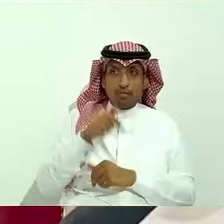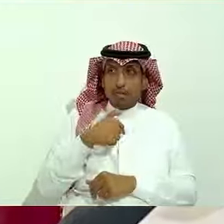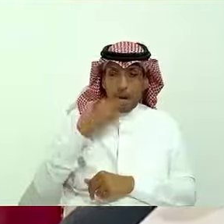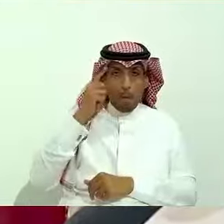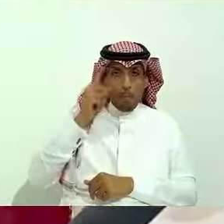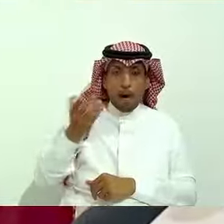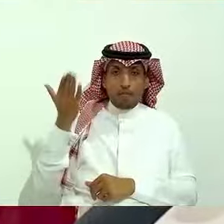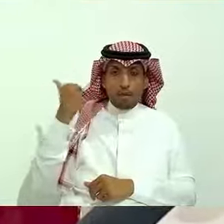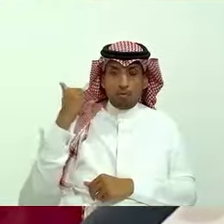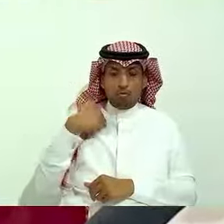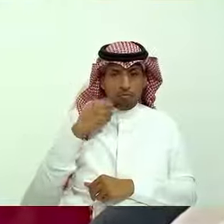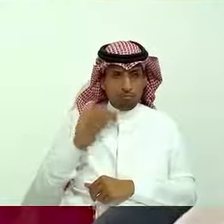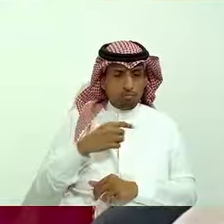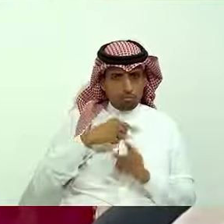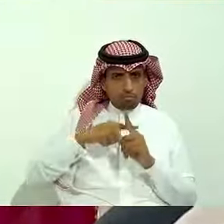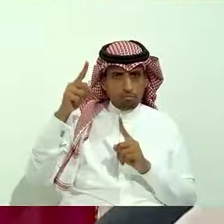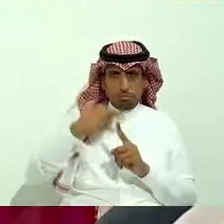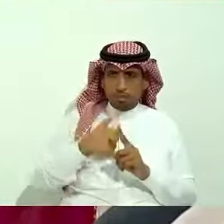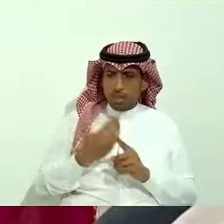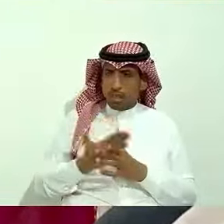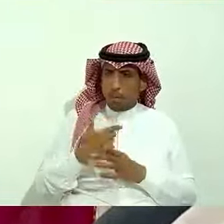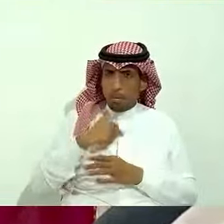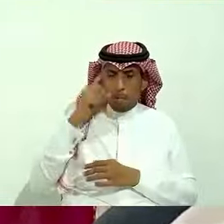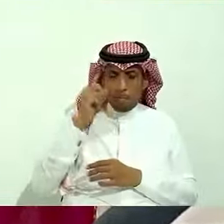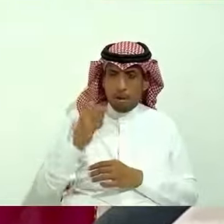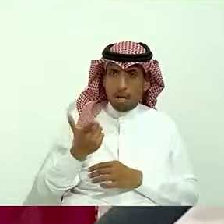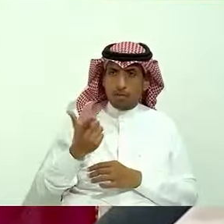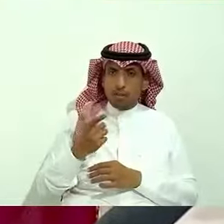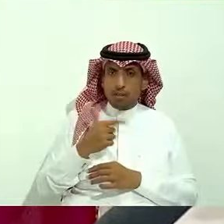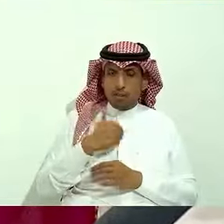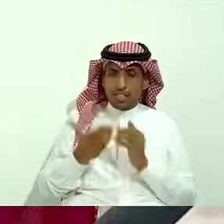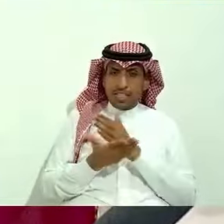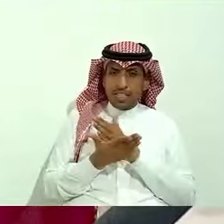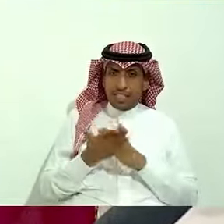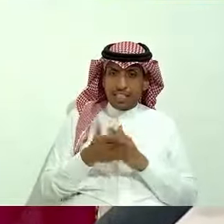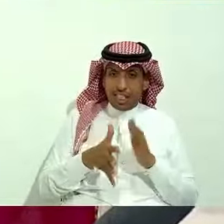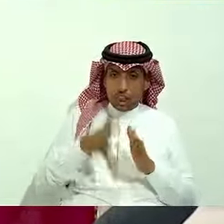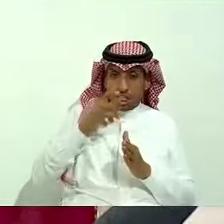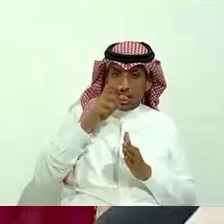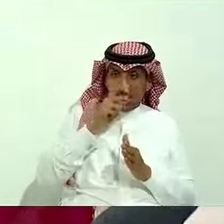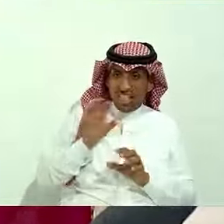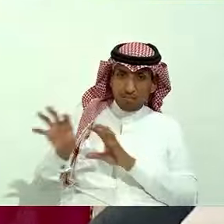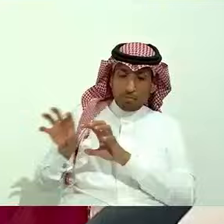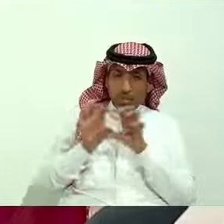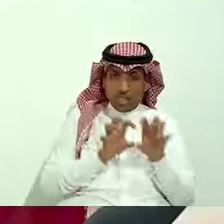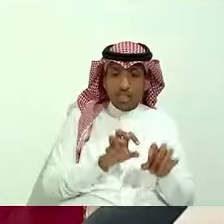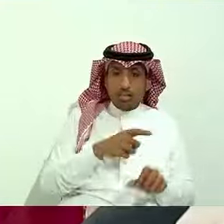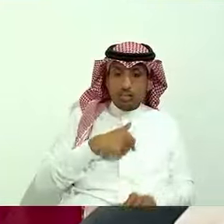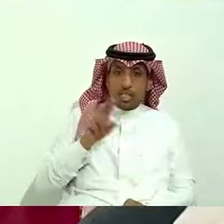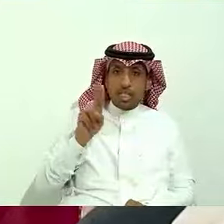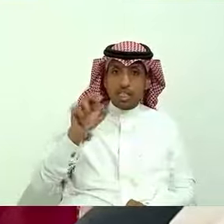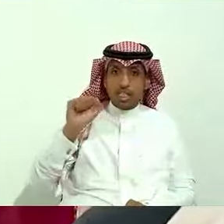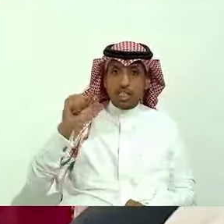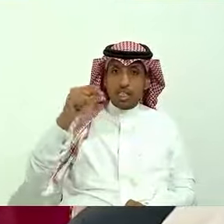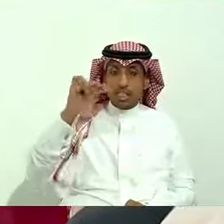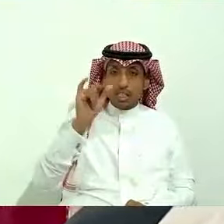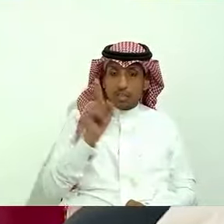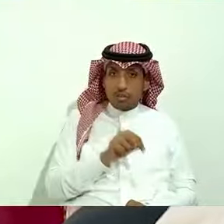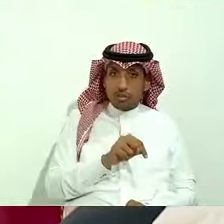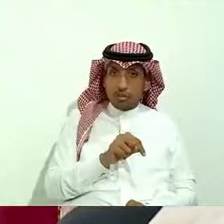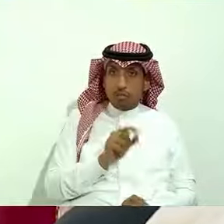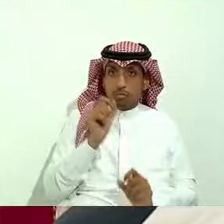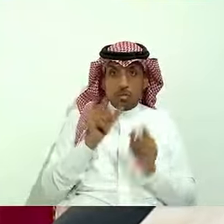عنه وزعلت، قلت ليش ما عندنا، ليش ما عندنا قطع عصرية مستلهمة من التصرير وتلقى إلهام